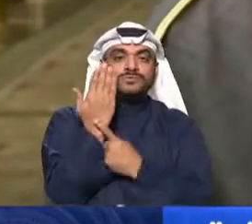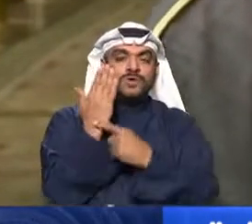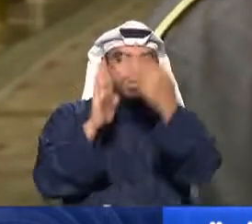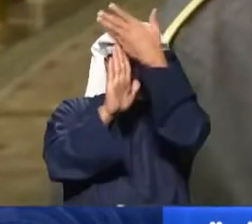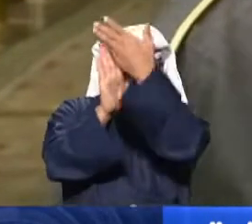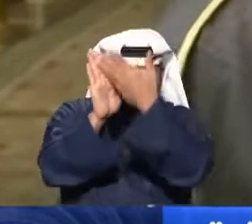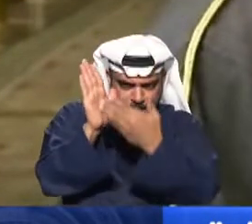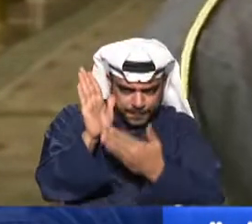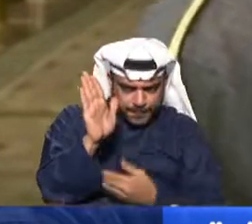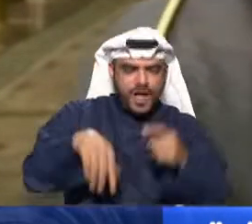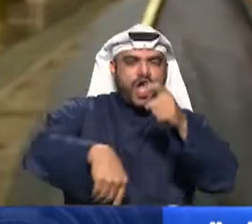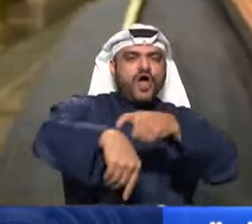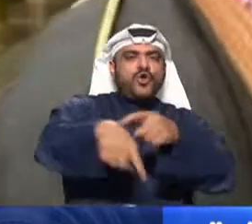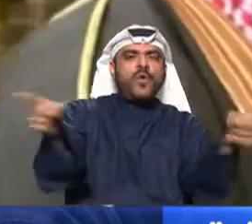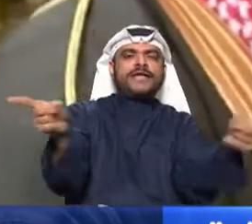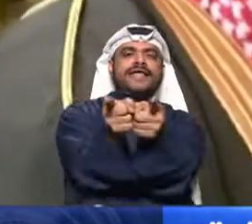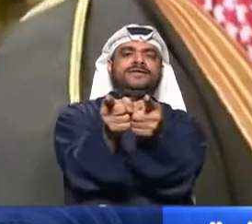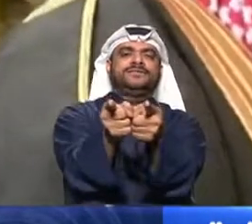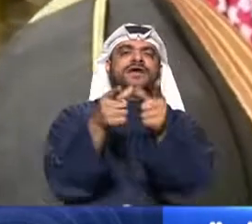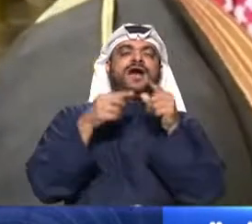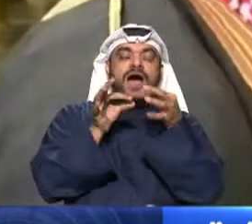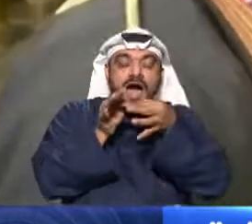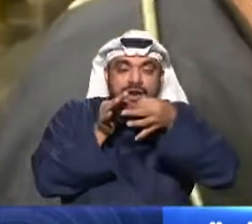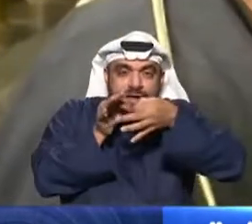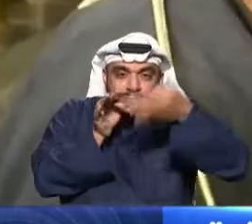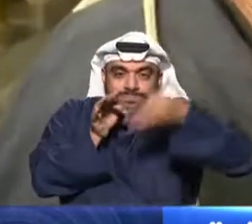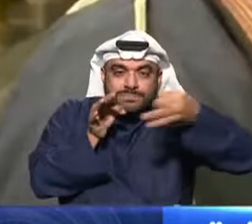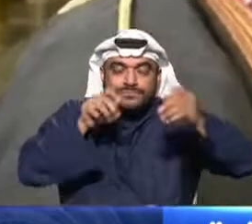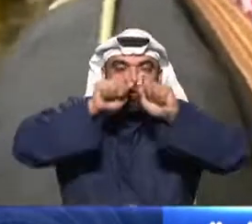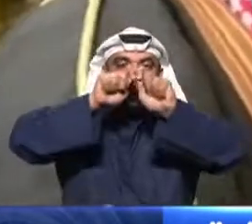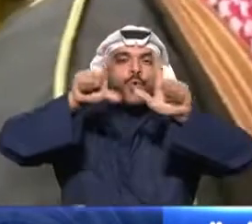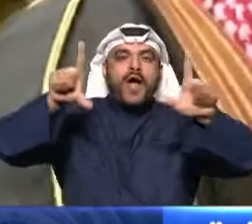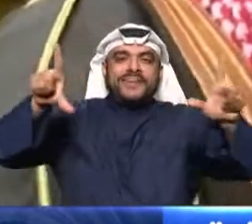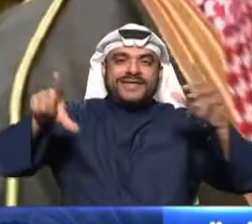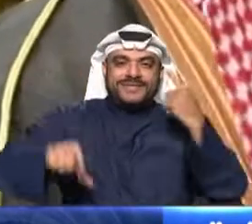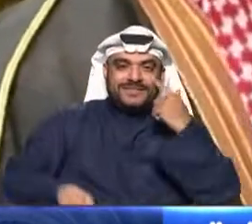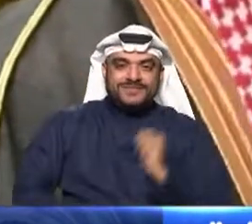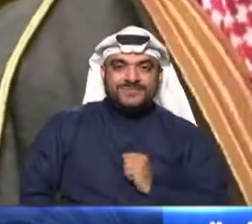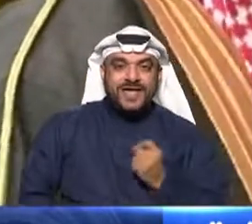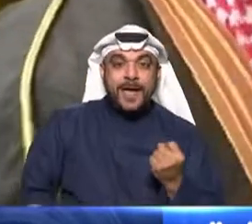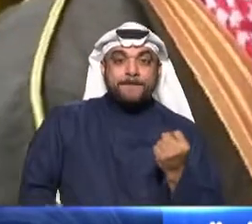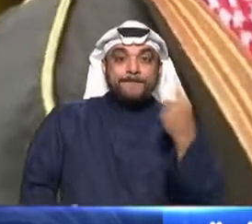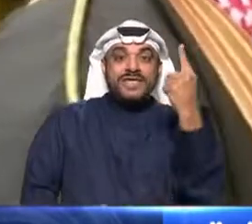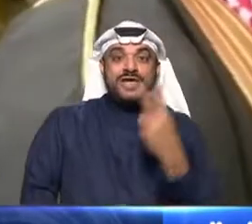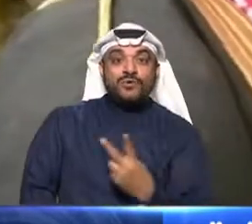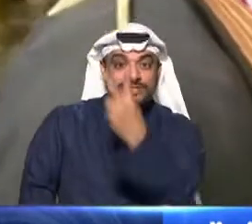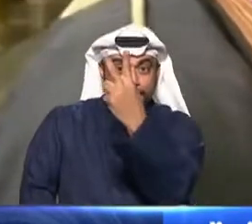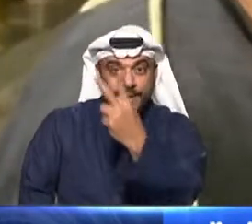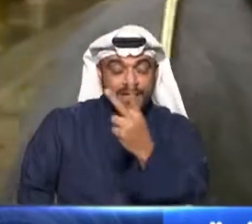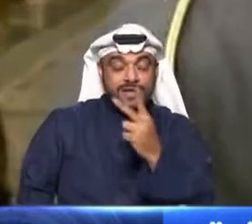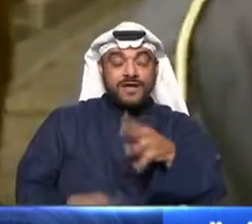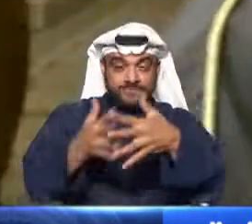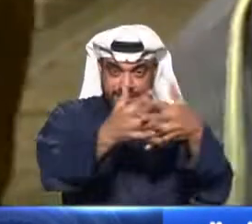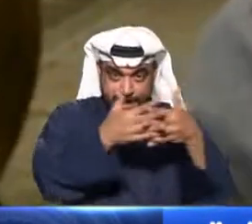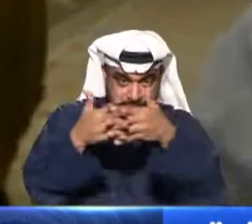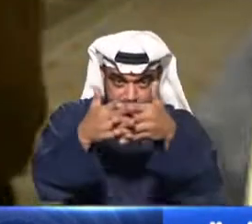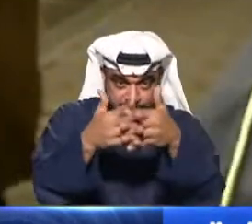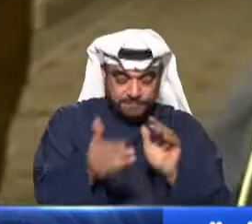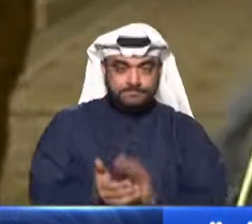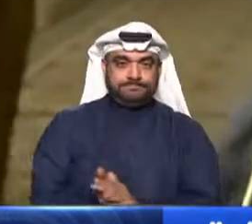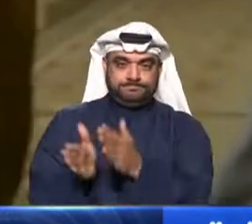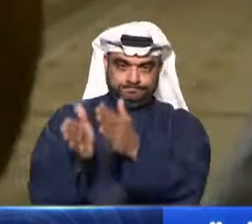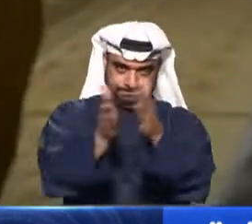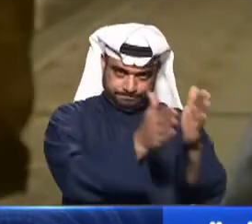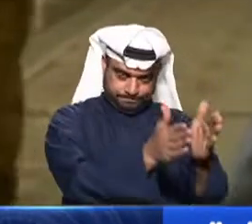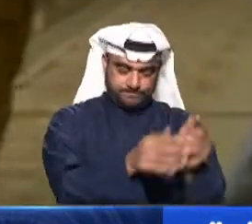لكن حفاظا على الوقت أنا فقط أوضح لكم أن 107 نائب في